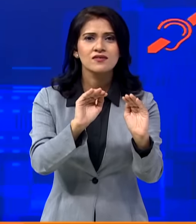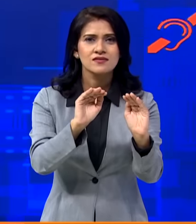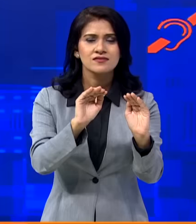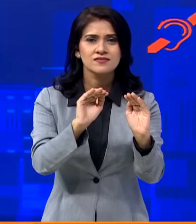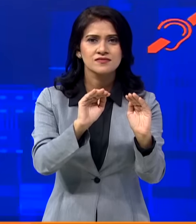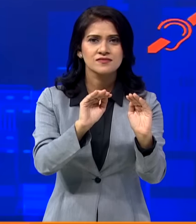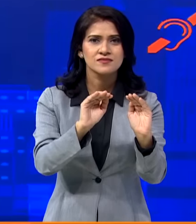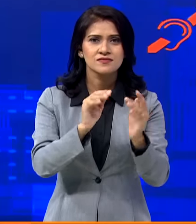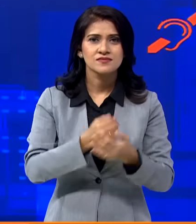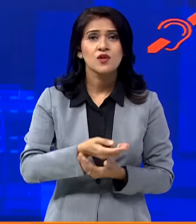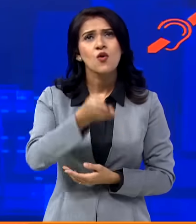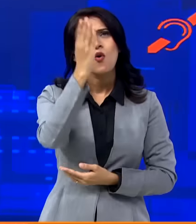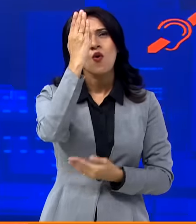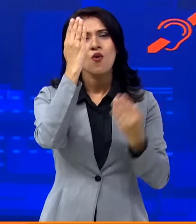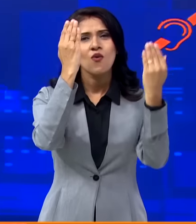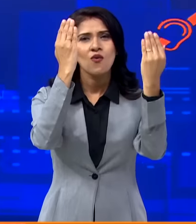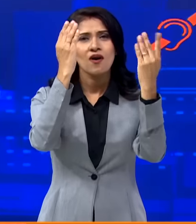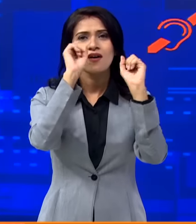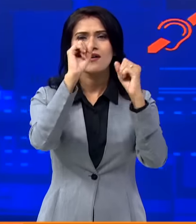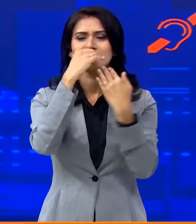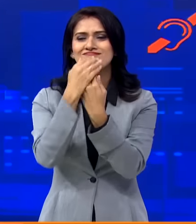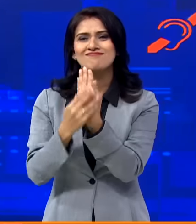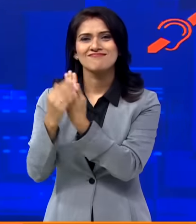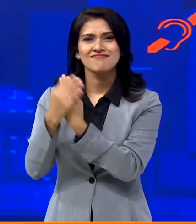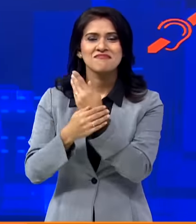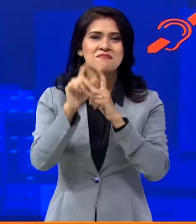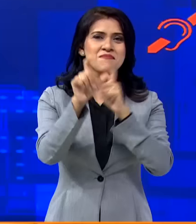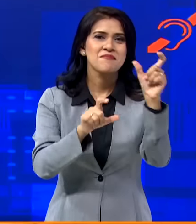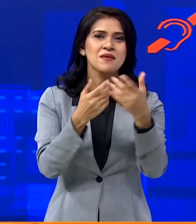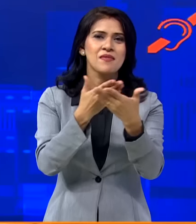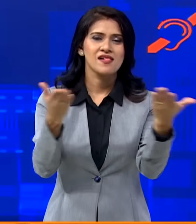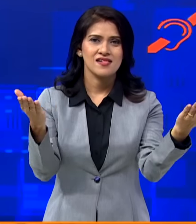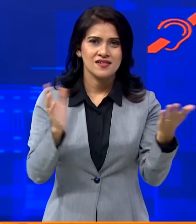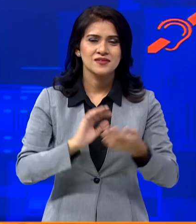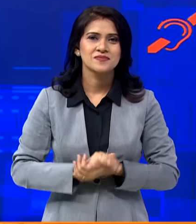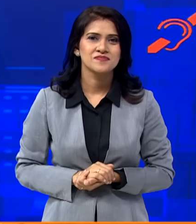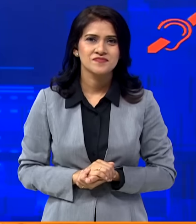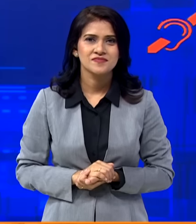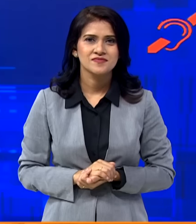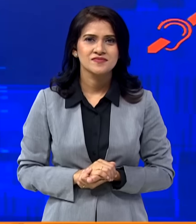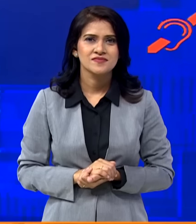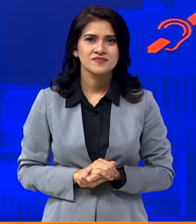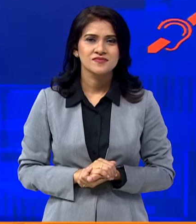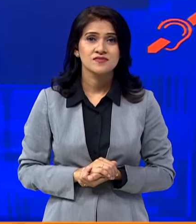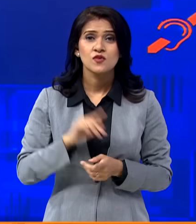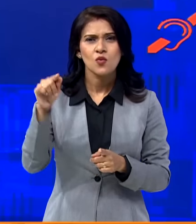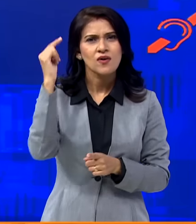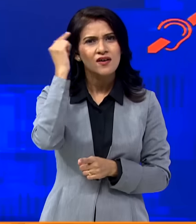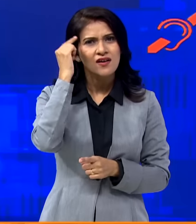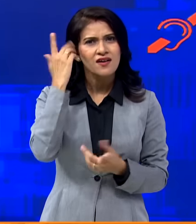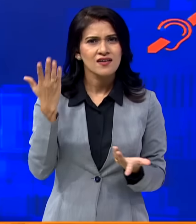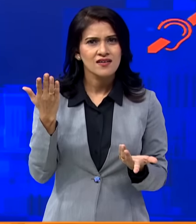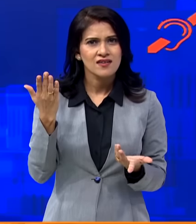का खुदा के वो दुलारे हैं समझ कर तुम फकत